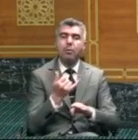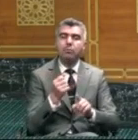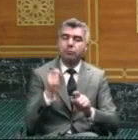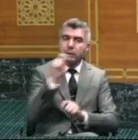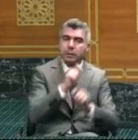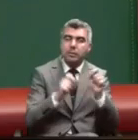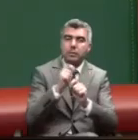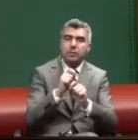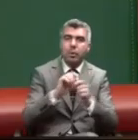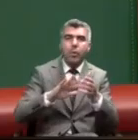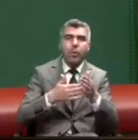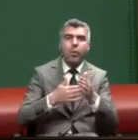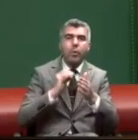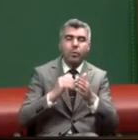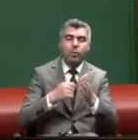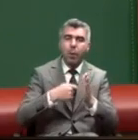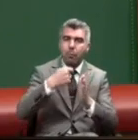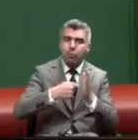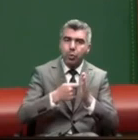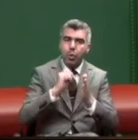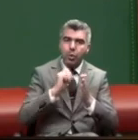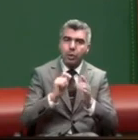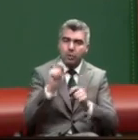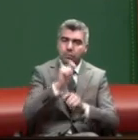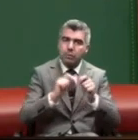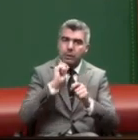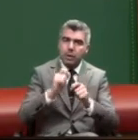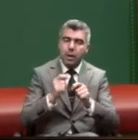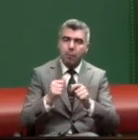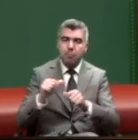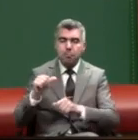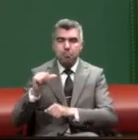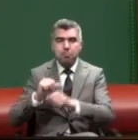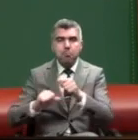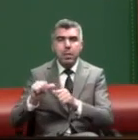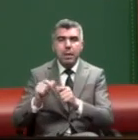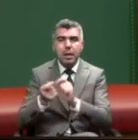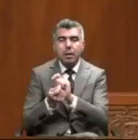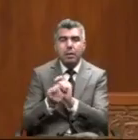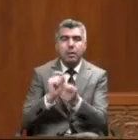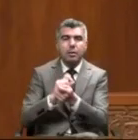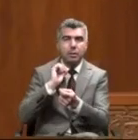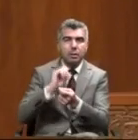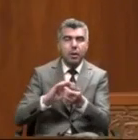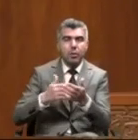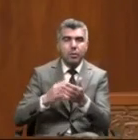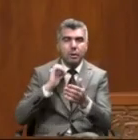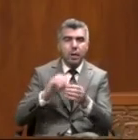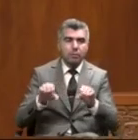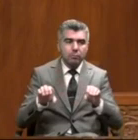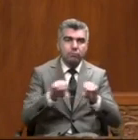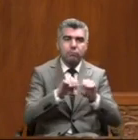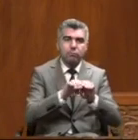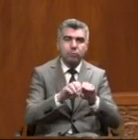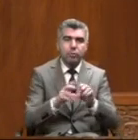لانهاء كل العمليات المرتبطه سواء بالتحويل بين الاحواض او انجاز المحطات نتاع